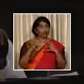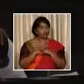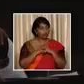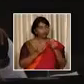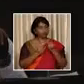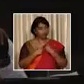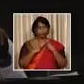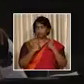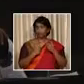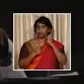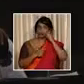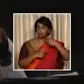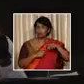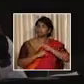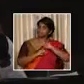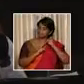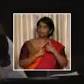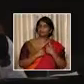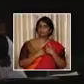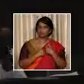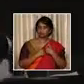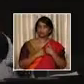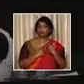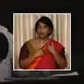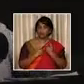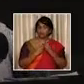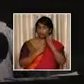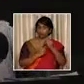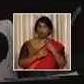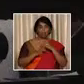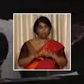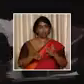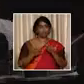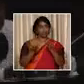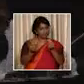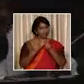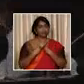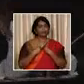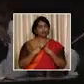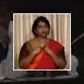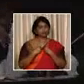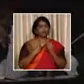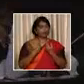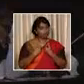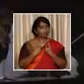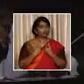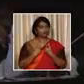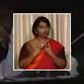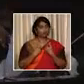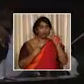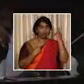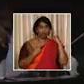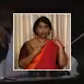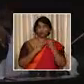பெற்றோர்கள் தங்களுடைய பிள்ளைகளை ஒப்படையுங்கள் நாங்கள் கண்கண்ட சாட்சியமாக இருக்கிறோம் நாங்கள் தான் எங்கள் பிள்ளைகளை ஒப்படைத்தோம் ஆகவே எங்களுடைய